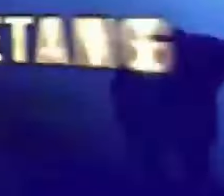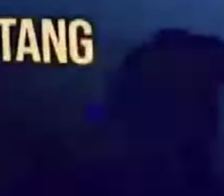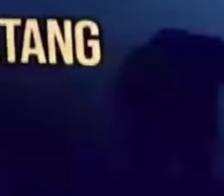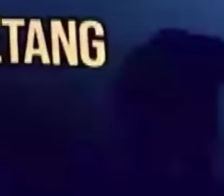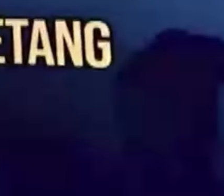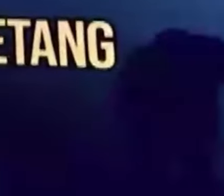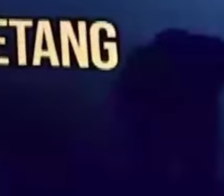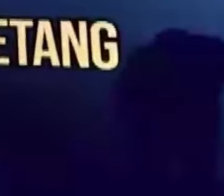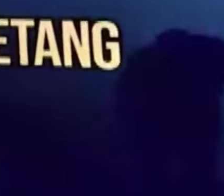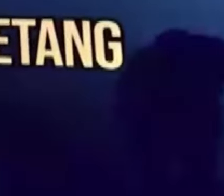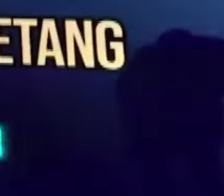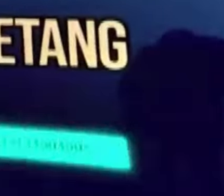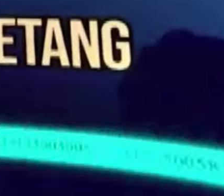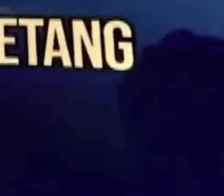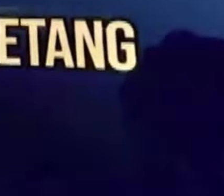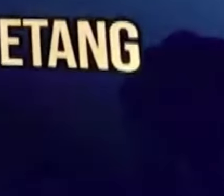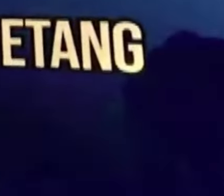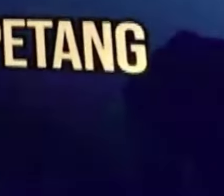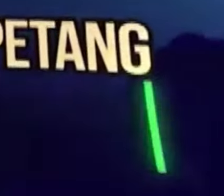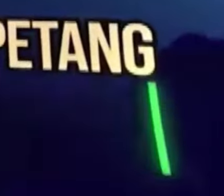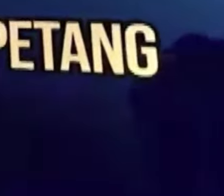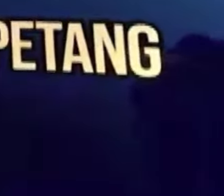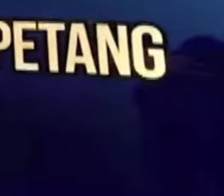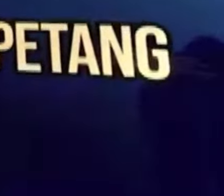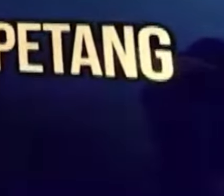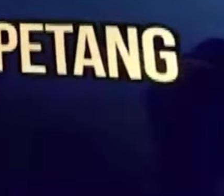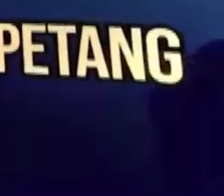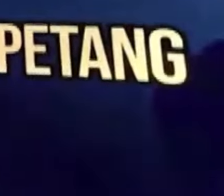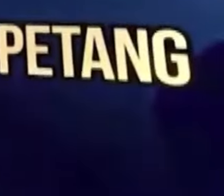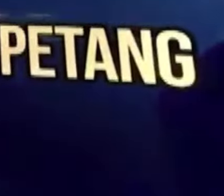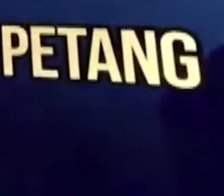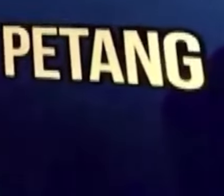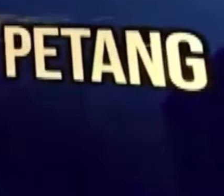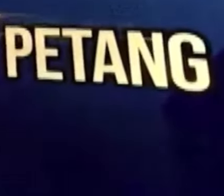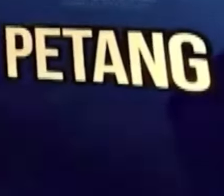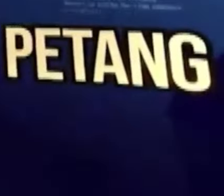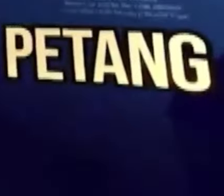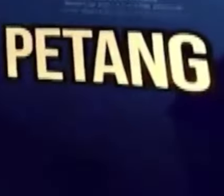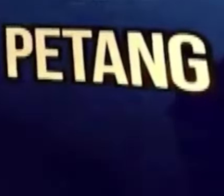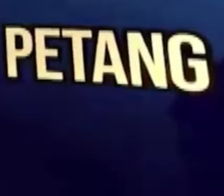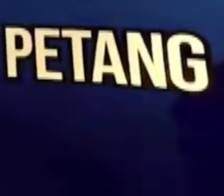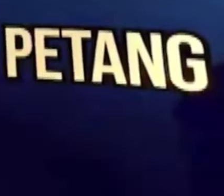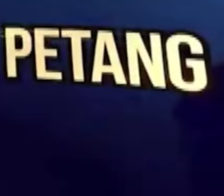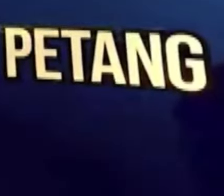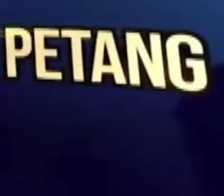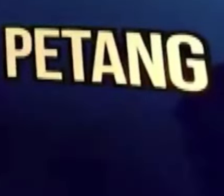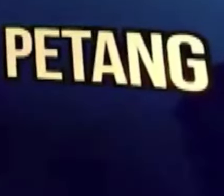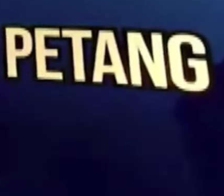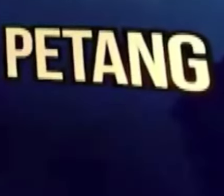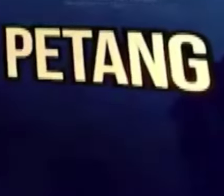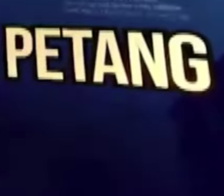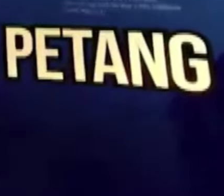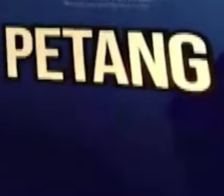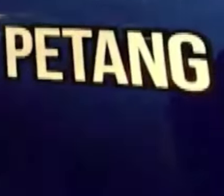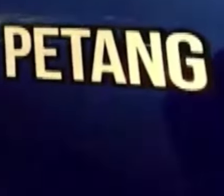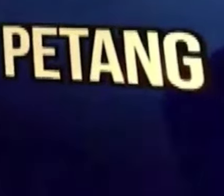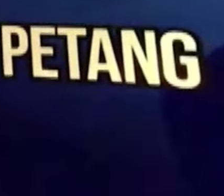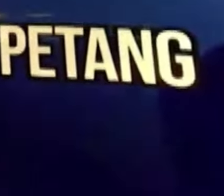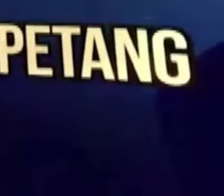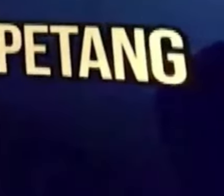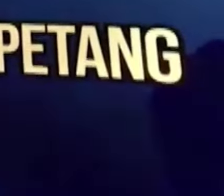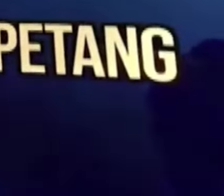Jumaat 20 Januari, Australia bertemu Afrika Selatan 3.15 minit petang di saluran OK